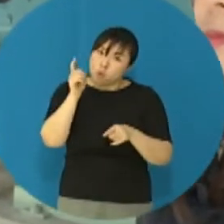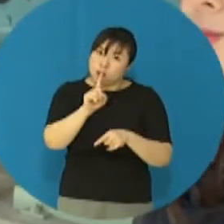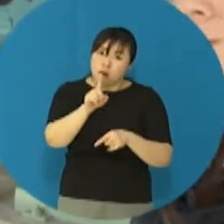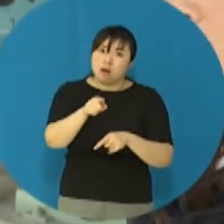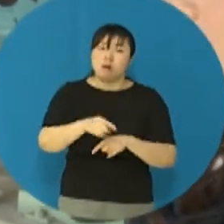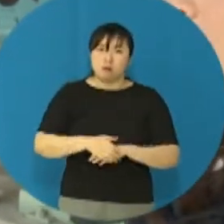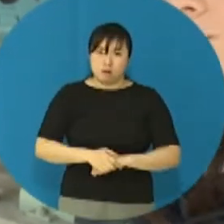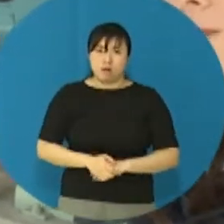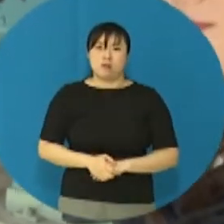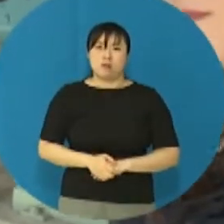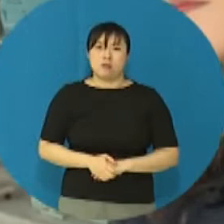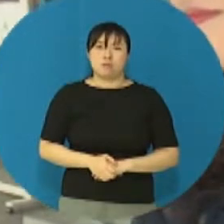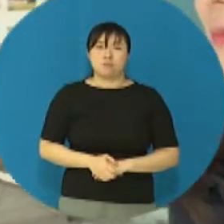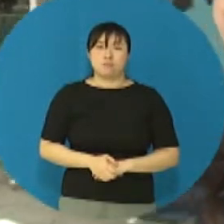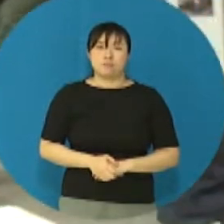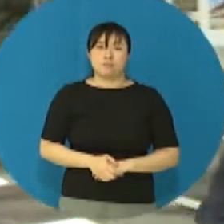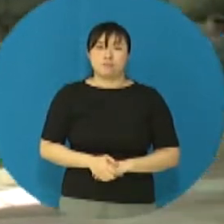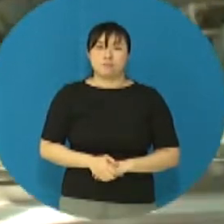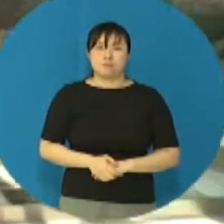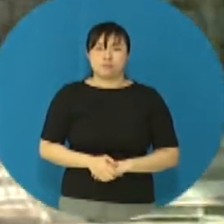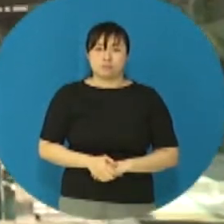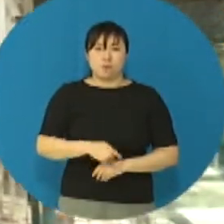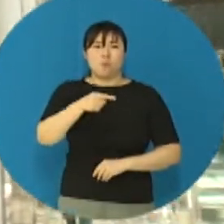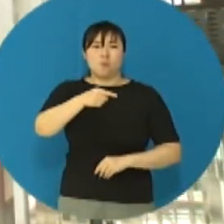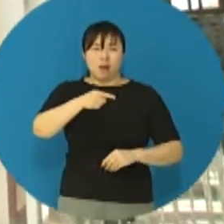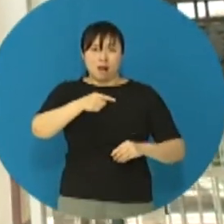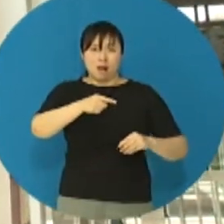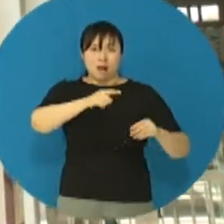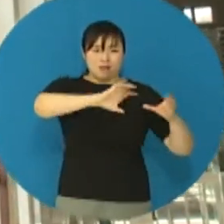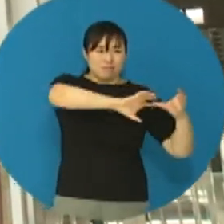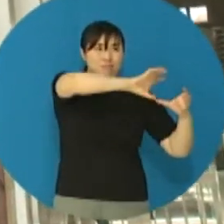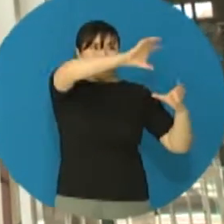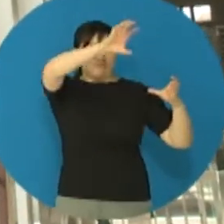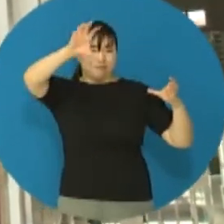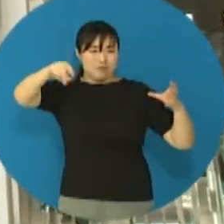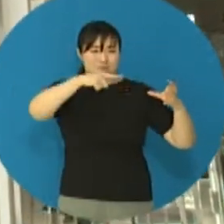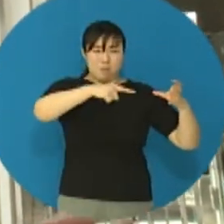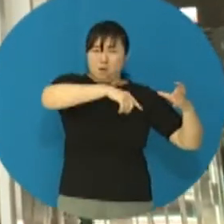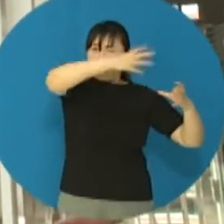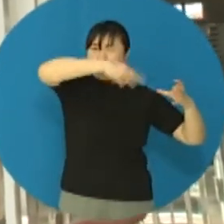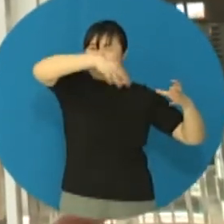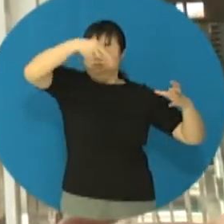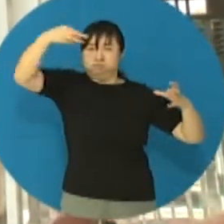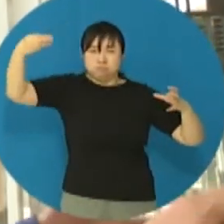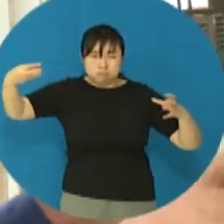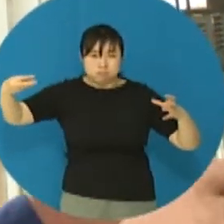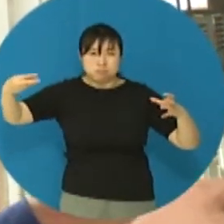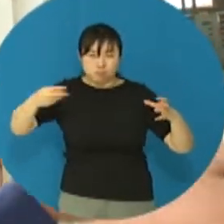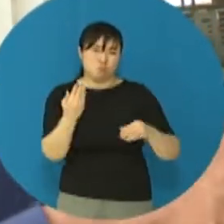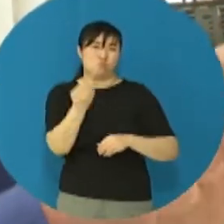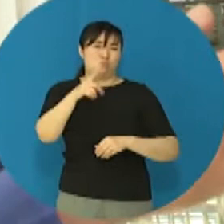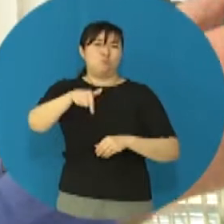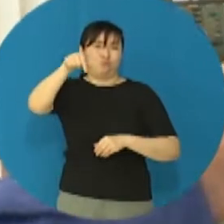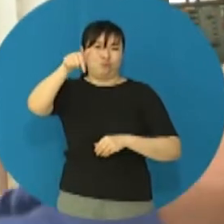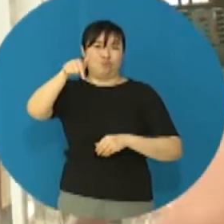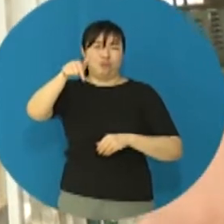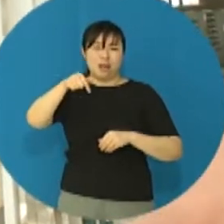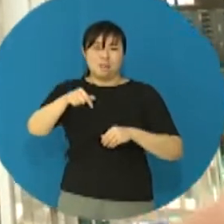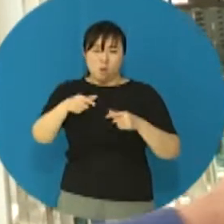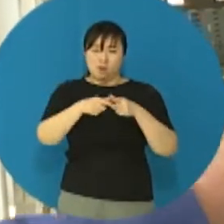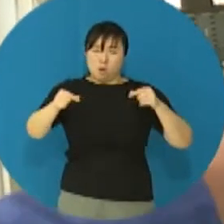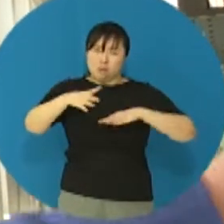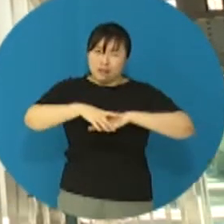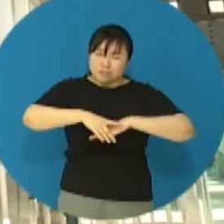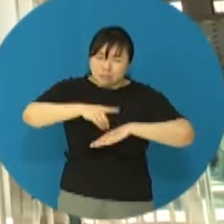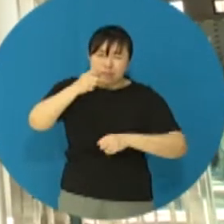これがですね、横軸の渦巻きポンプといってですね、 はい、 日本で最初に作られたポンプ